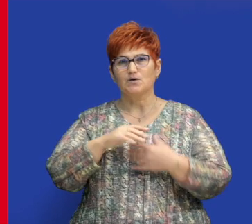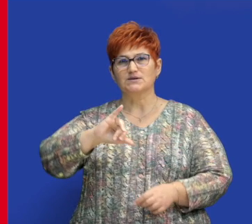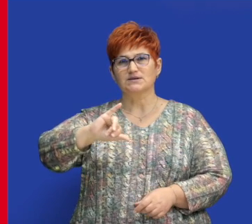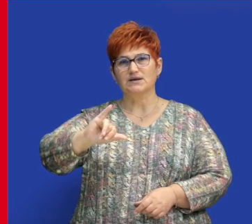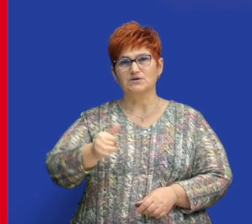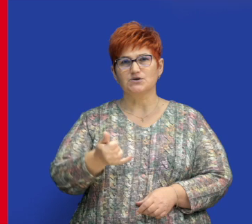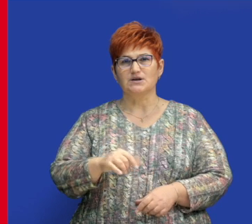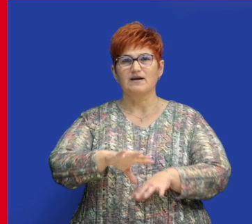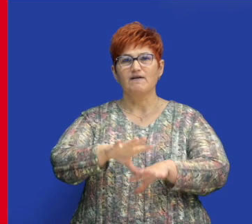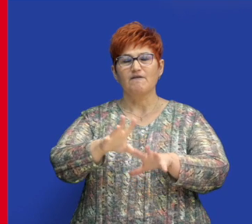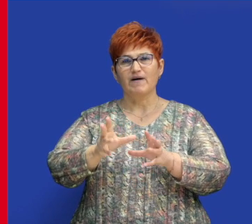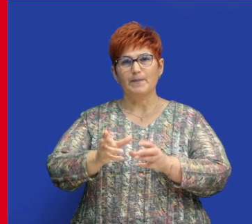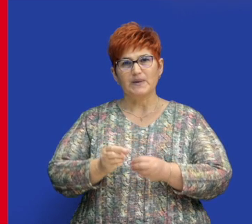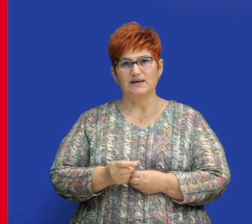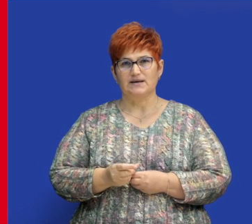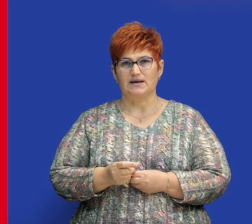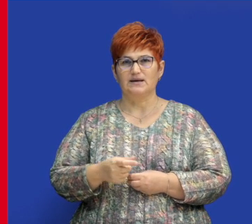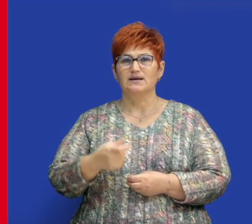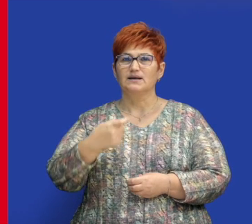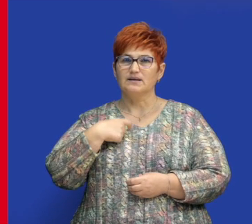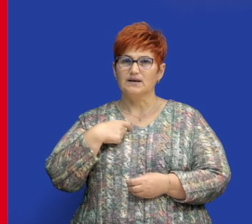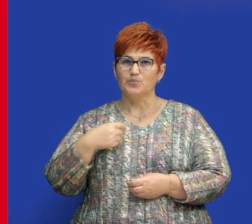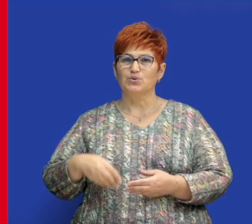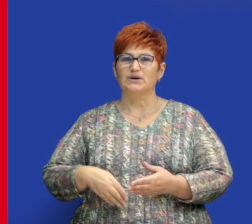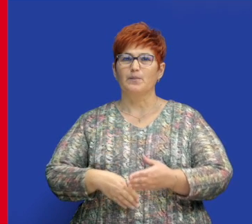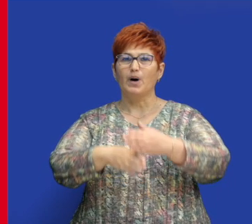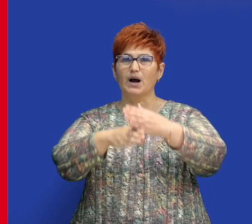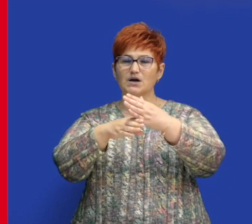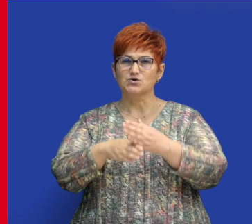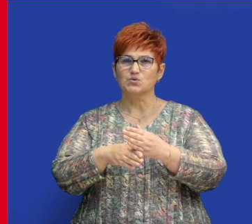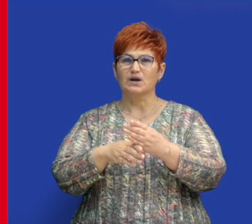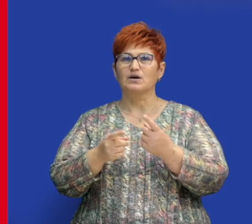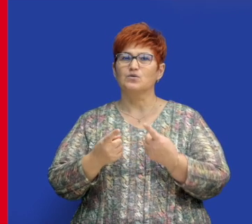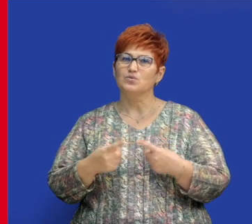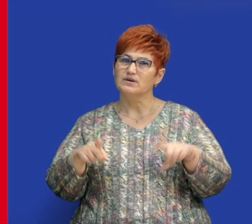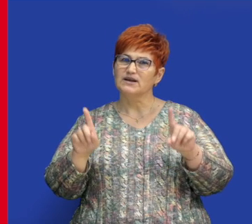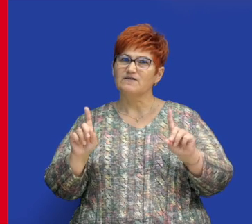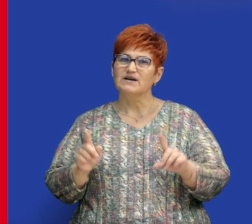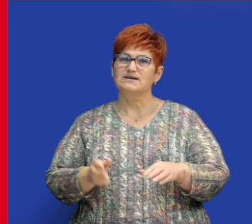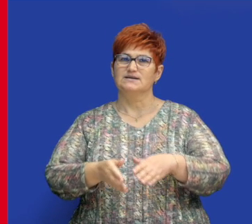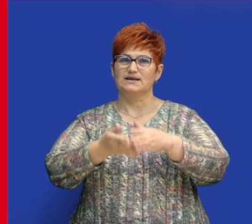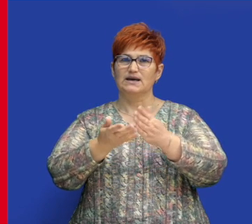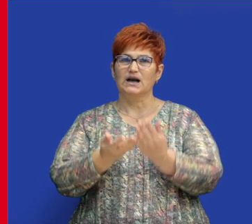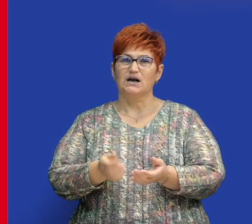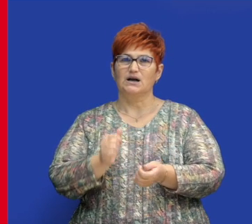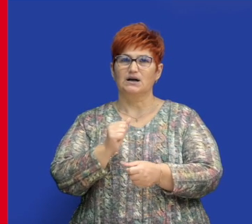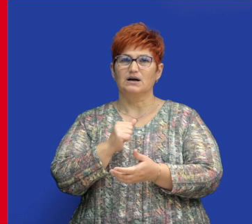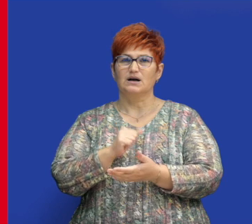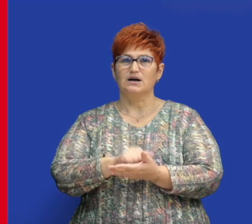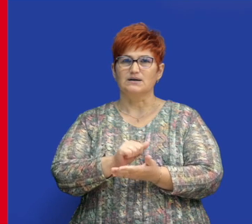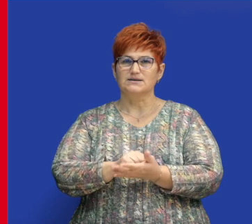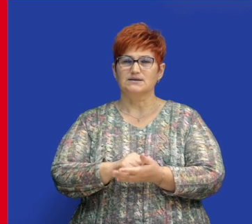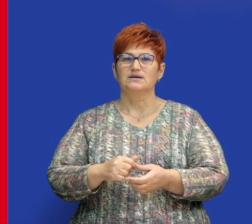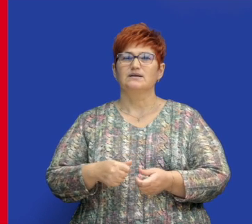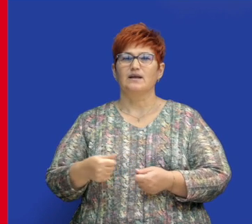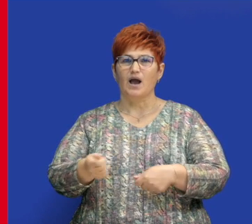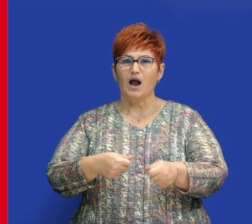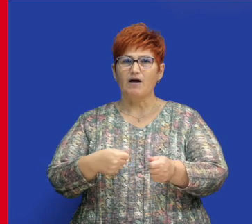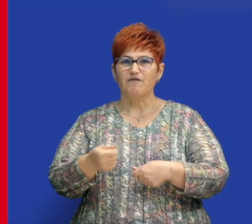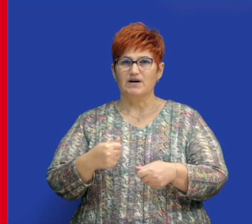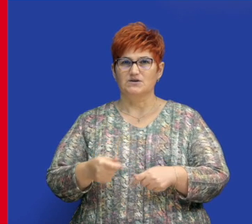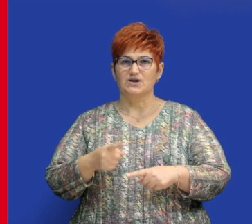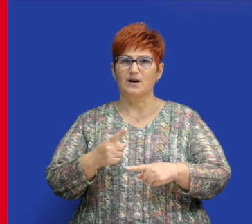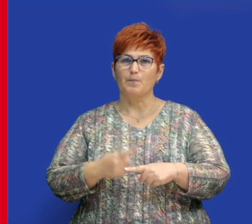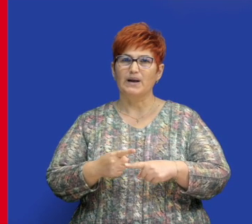Üzleti tárgyaláson a személyes témákat kerüljük. Anyagi helyzetéről, képességeiről nyilatkozzon szerényen.